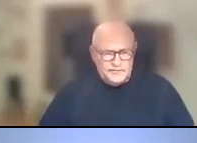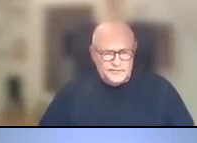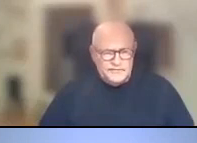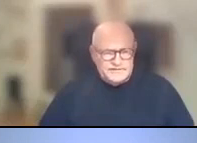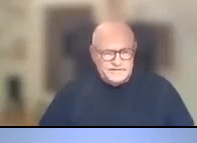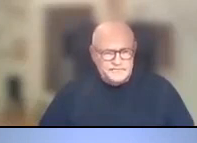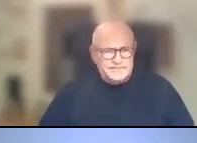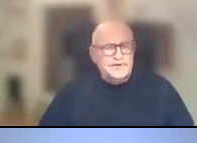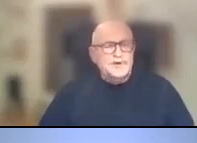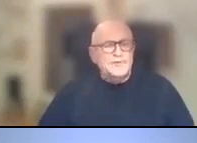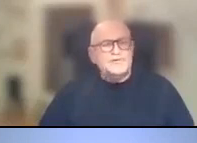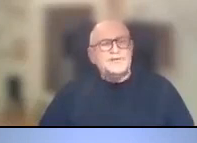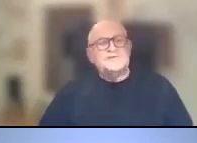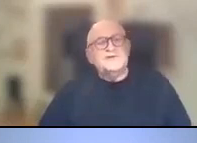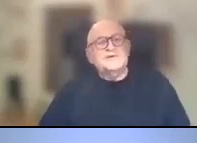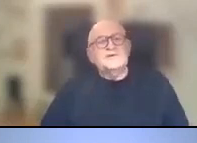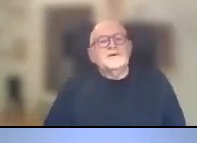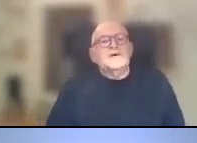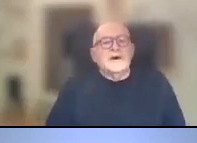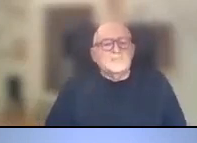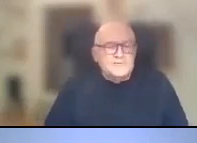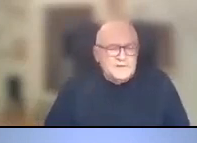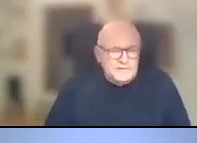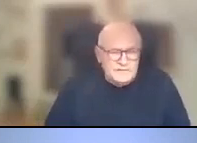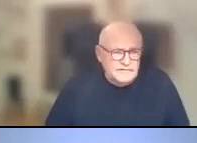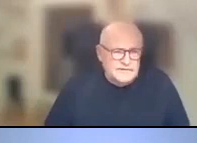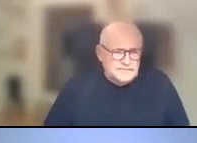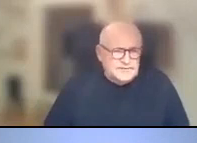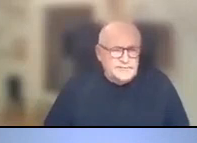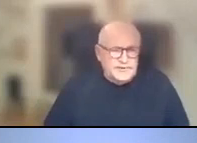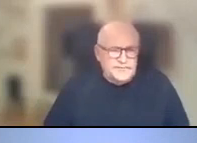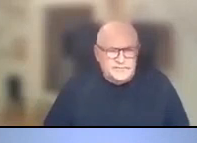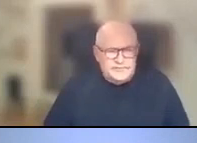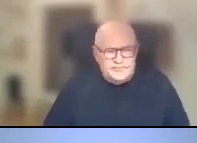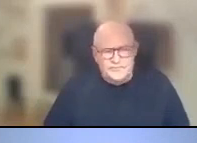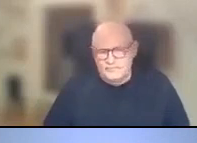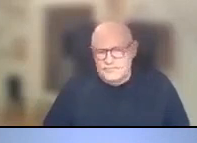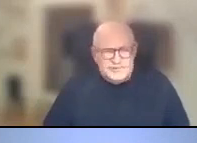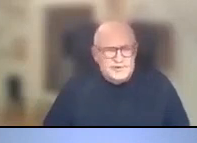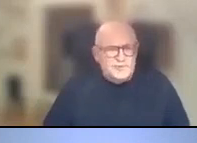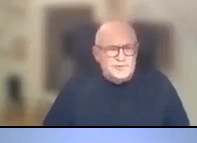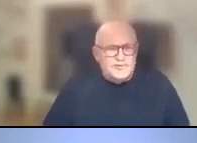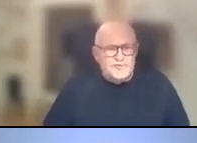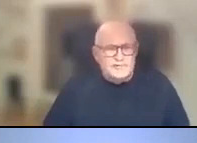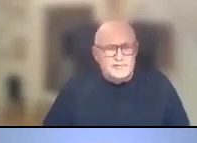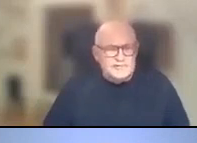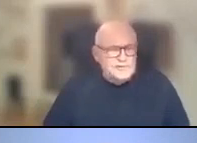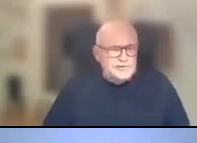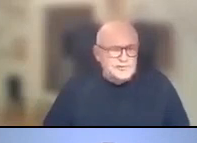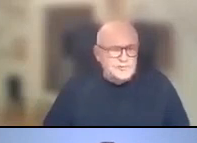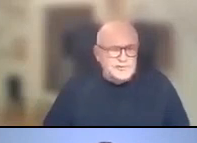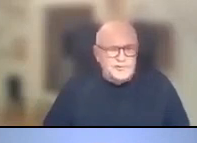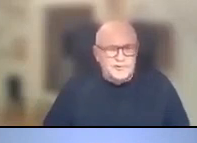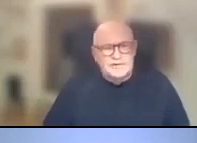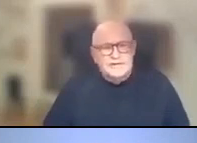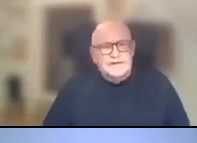Umständen von ihm selbst. Und deswegen habe ich mich diesem Thema gewidmet, bin es nicht losgeworden, es ist mich